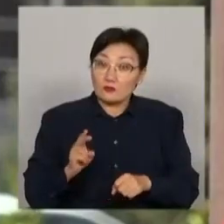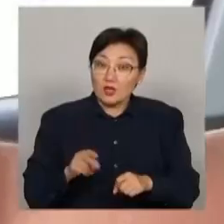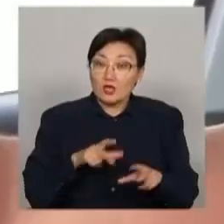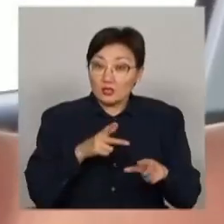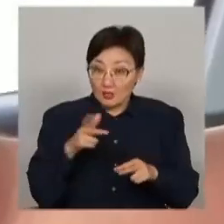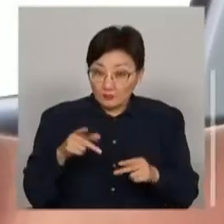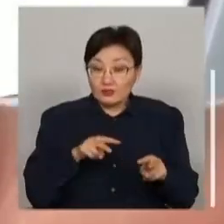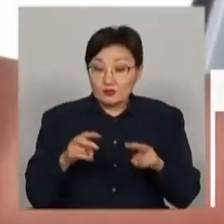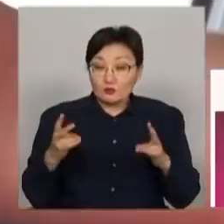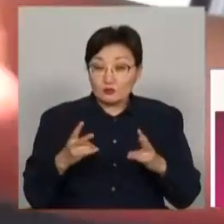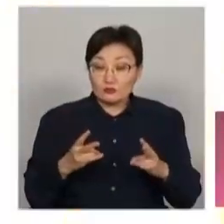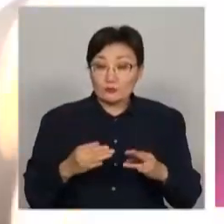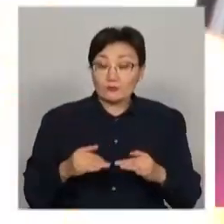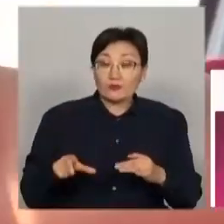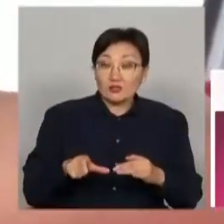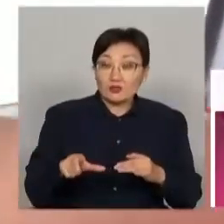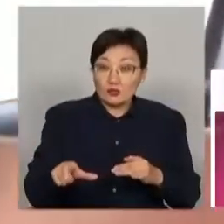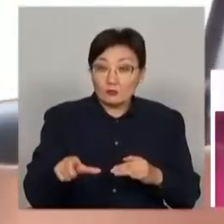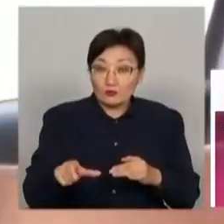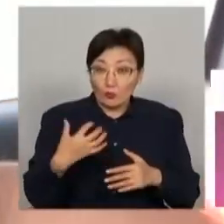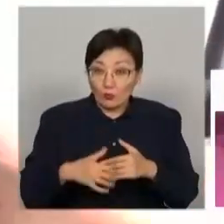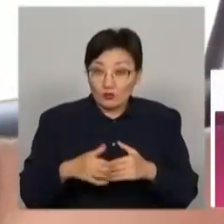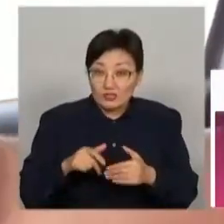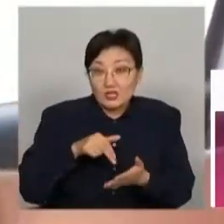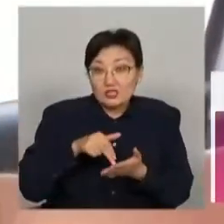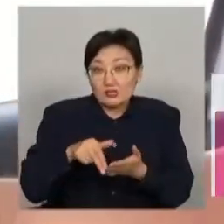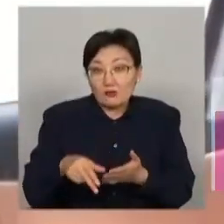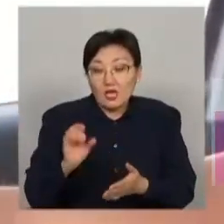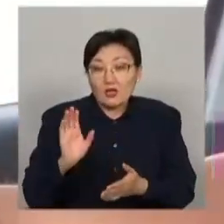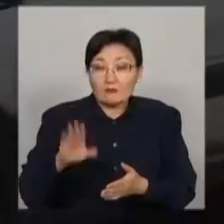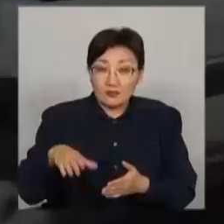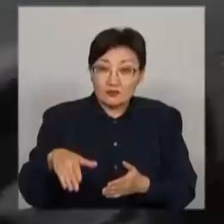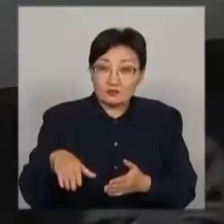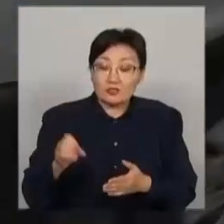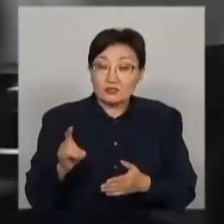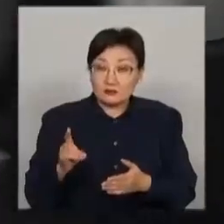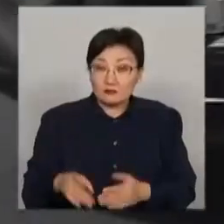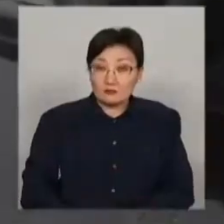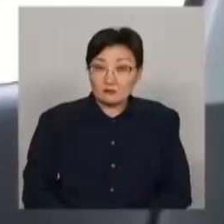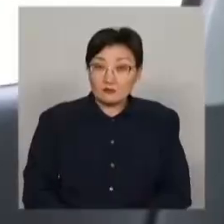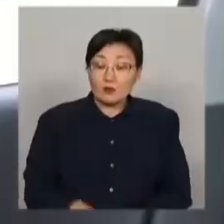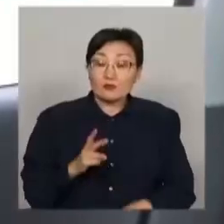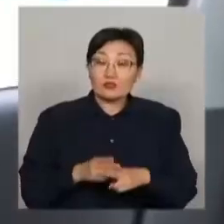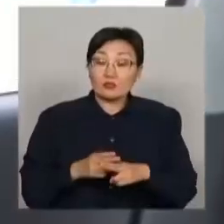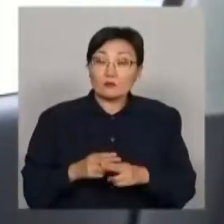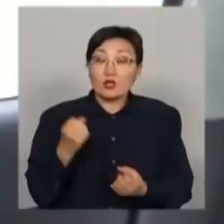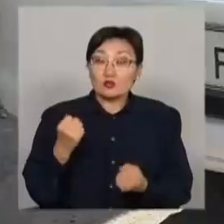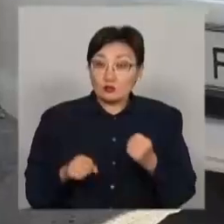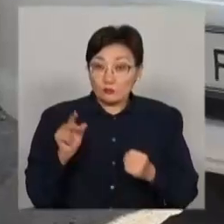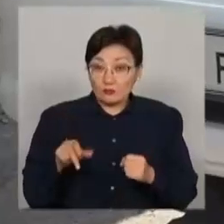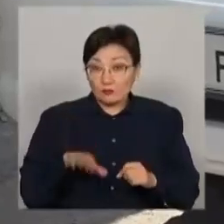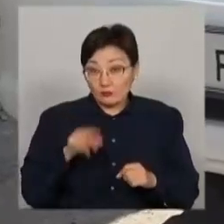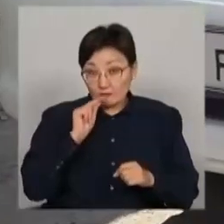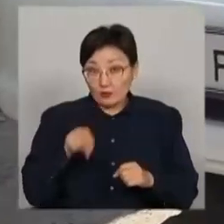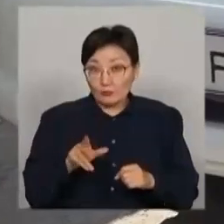ойлаймын. Конечно. Жол мына жол ортасына шығып кетеді ғой. Жеңіл көліктерге кедергі жасайды. Конечно. Жүргізуші виноват болса өзі.